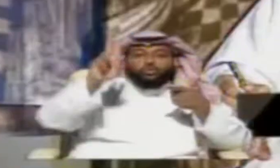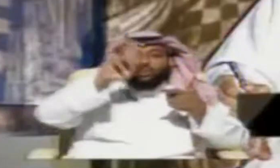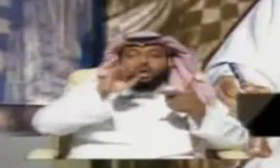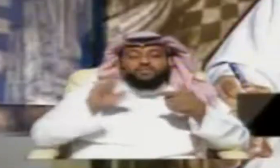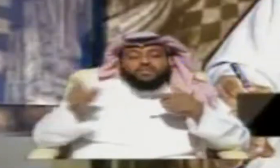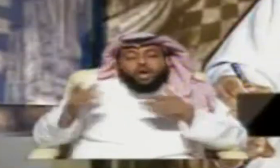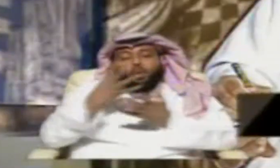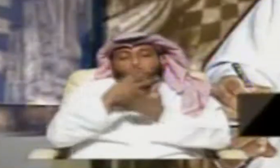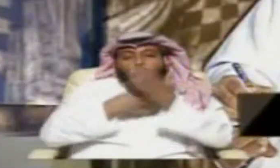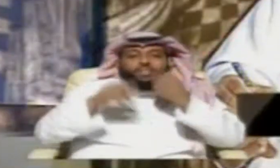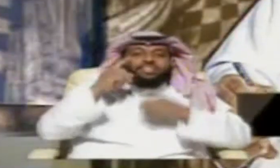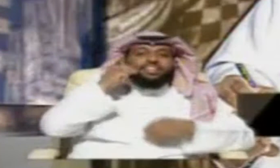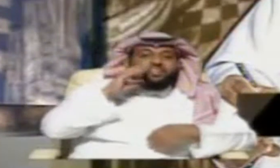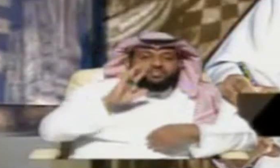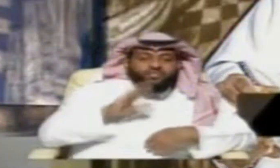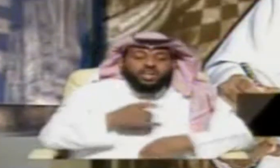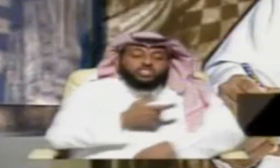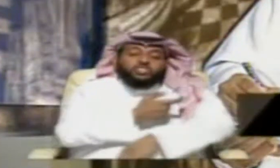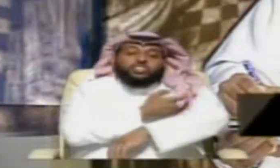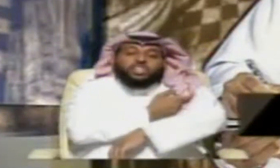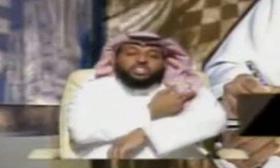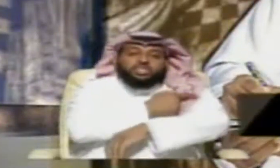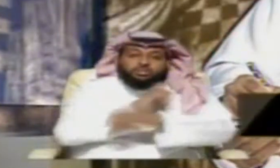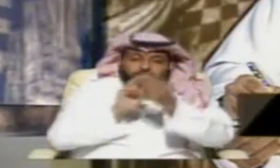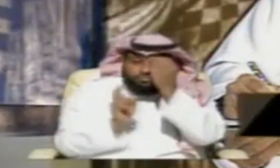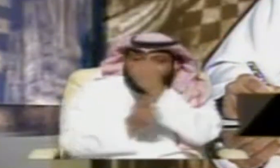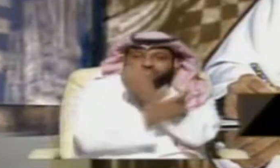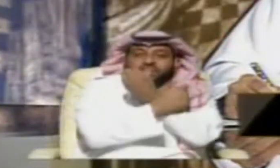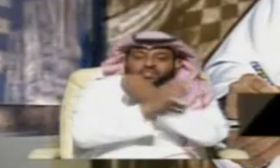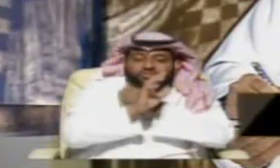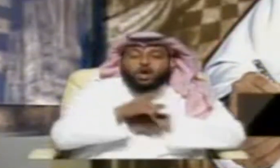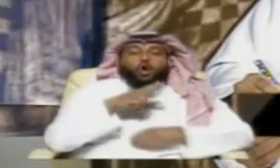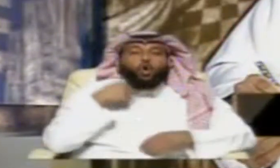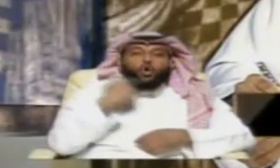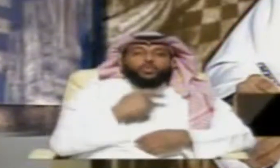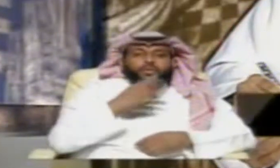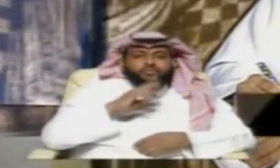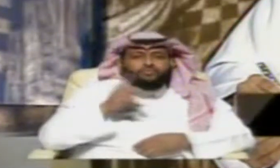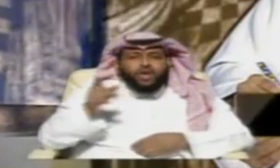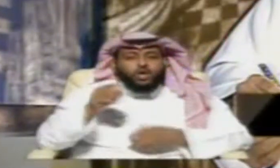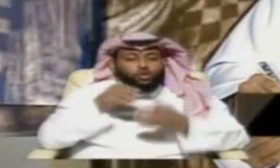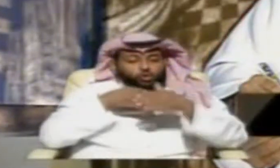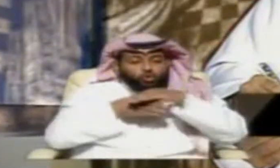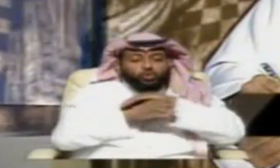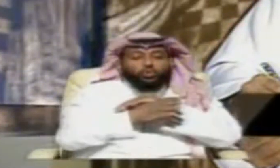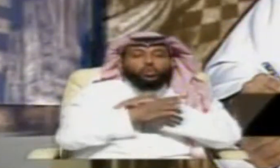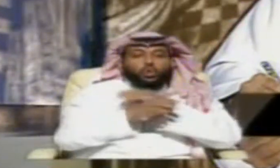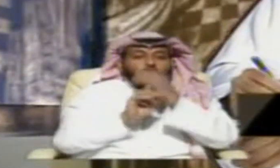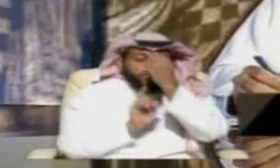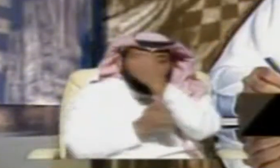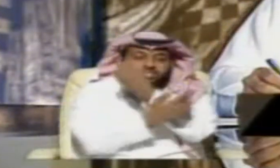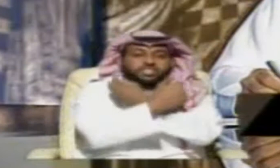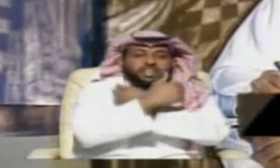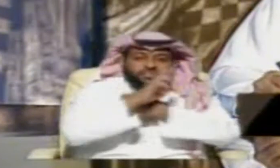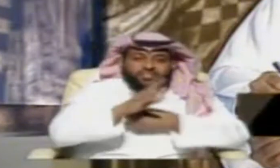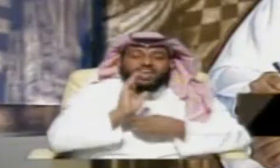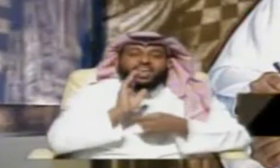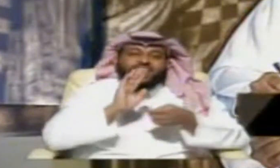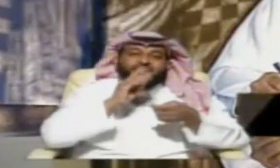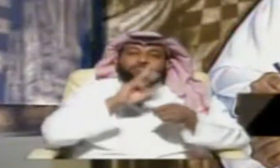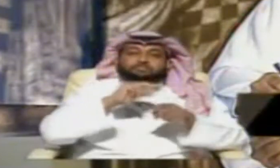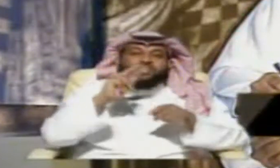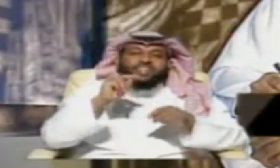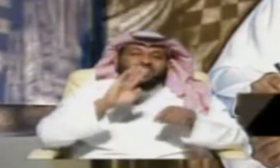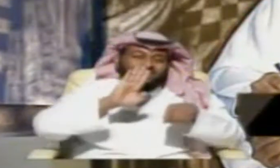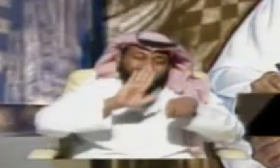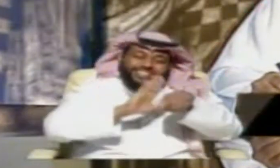في صيدلية حكومية، وأحيانا يجيب لنا كريمات وعلاجات يعني احنا محتاجينها، لكن يجيبها على